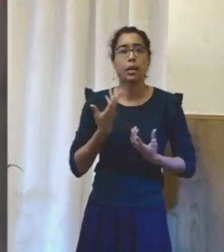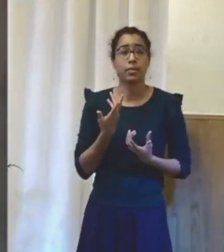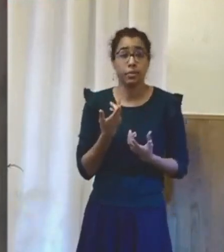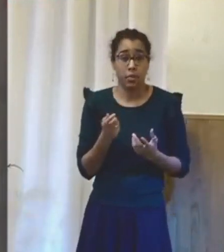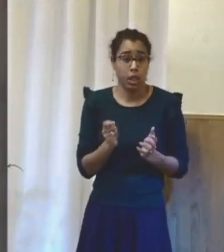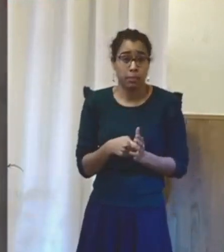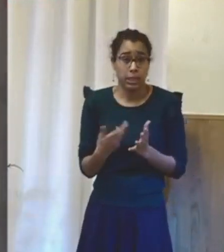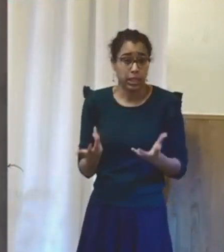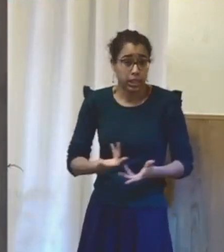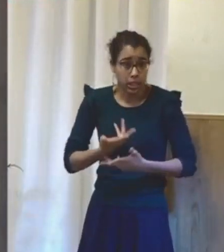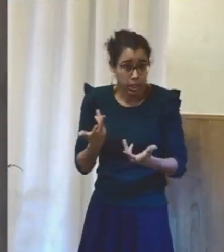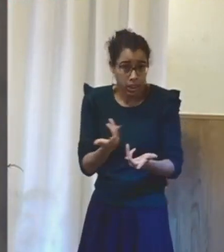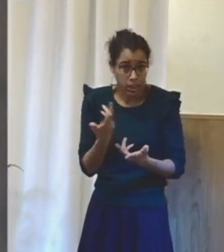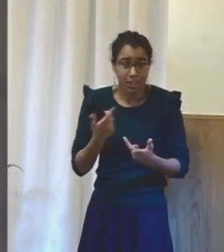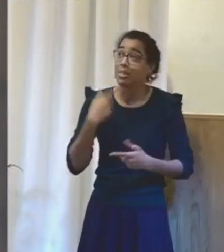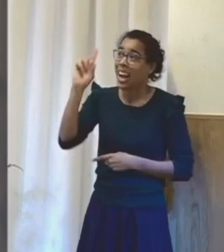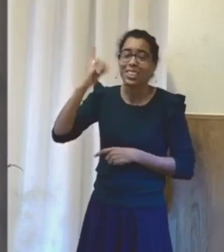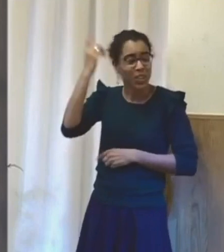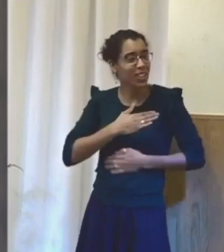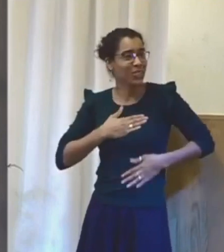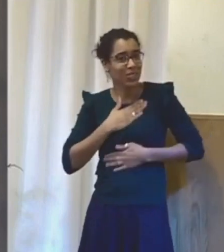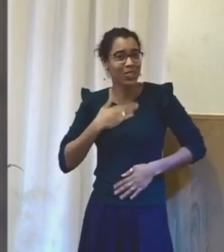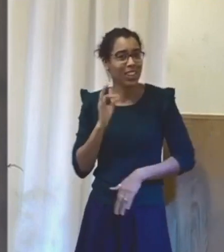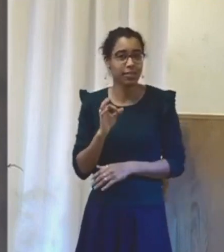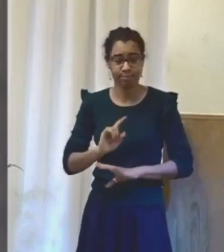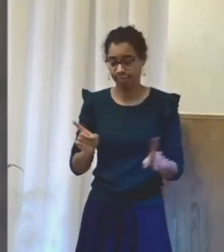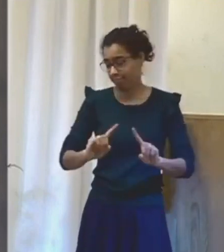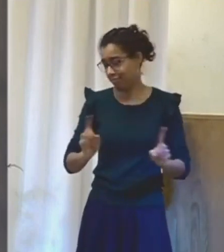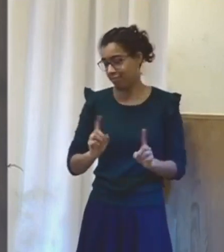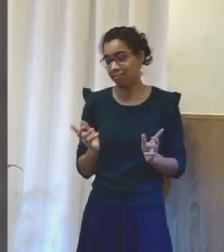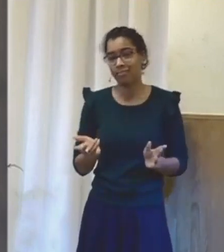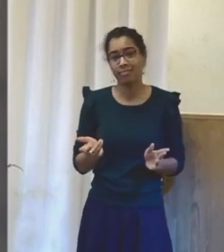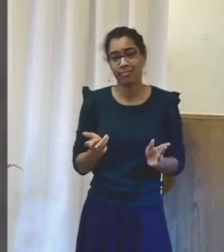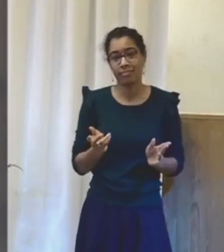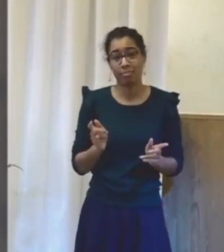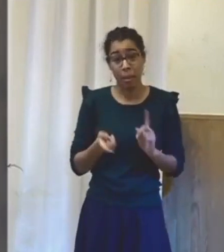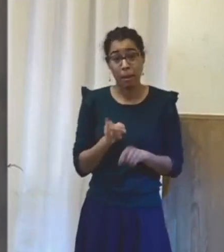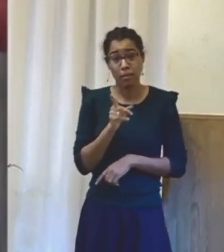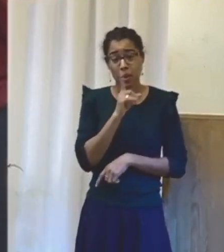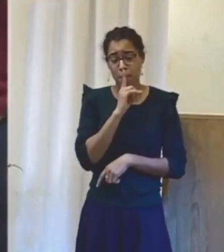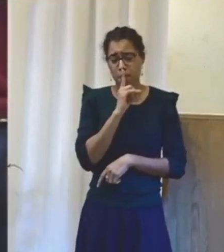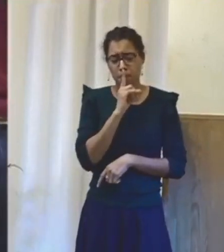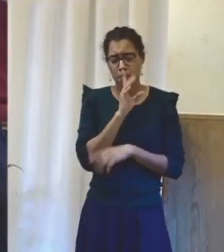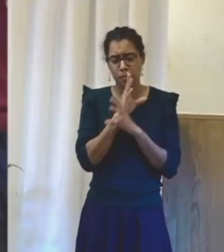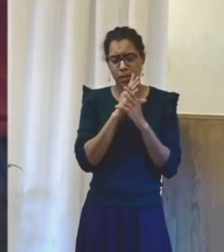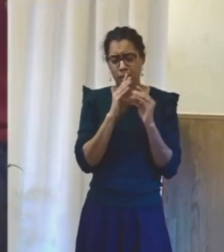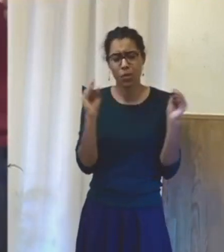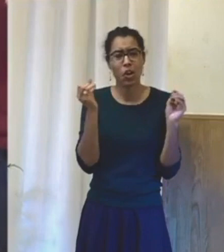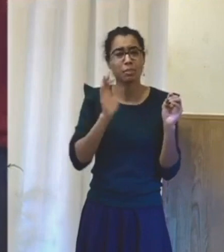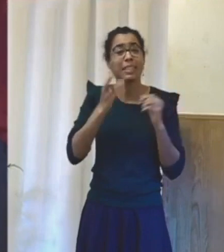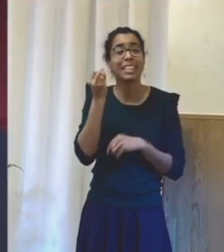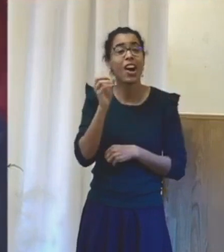Comme si ça va, Dieu va être content. Non, le silence, comme dit la parole, est